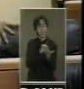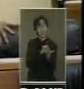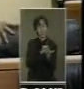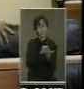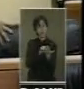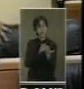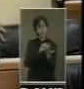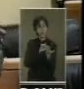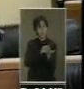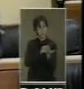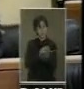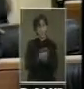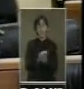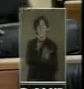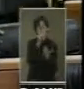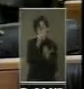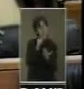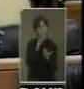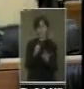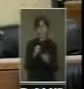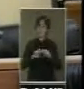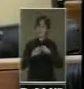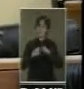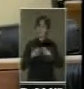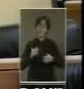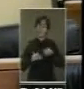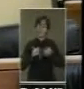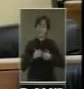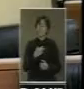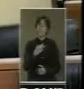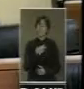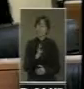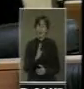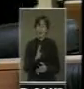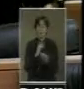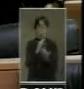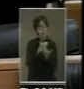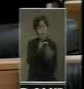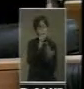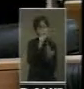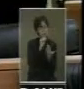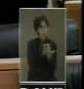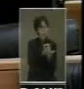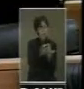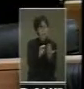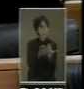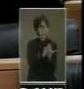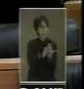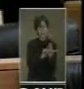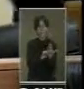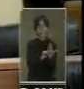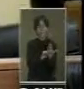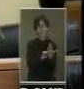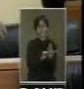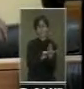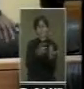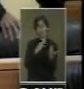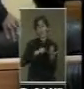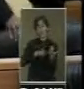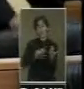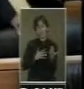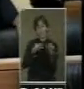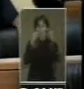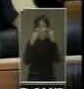ชอบไอ้พูดอย่างนี้มันเดือดร้อนกันหมดไอ้ลีลาอย่างนี้มันท่านครับผมก็ไม่ได้สร้างสรรค์มาแล้วก็ท่านน